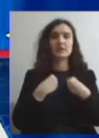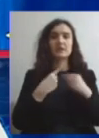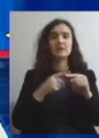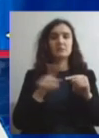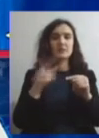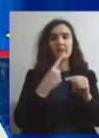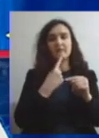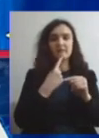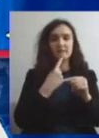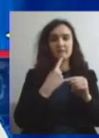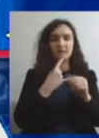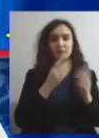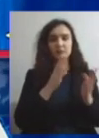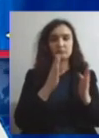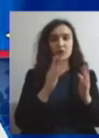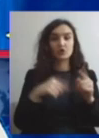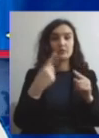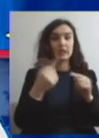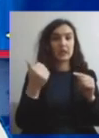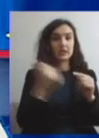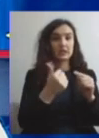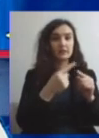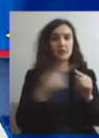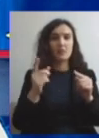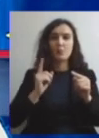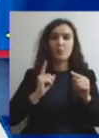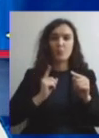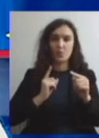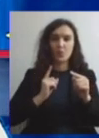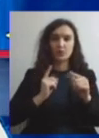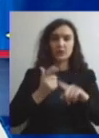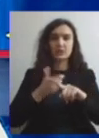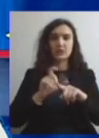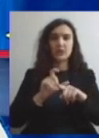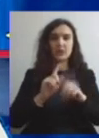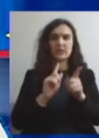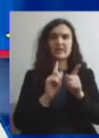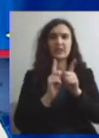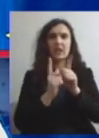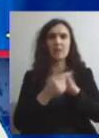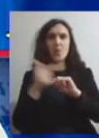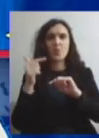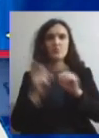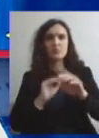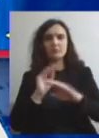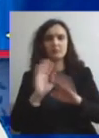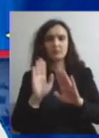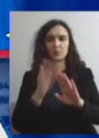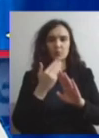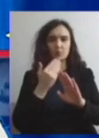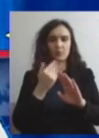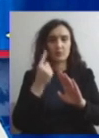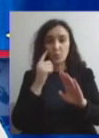რომ შემდეგი ერთი კვირის მანძილზე მოლოდინი ძალიან მკვეთრი ცვლილებების ჩვენ არა გვაქვს, თუმცა არის